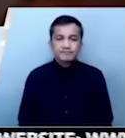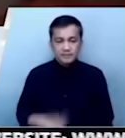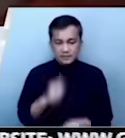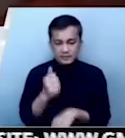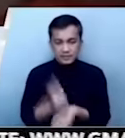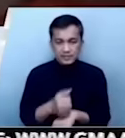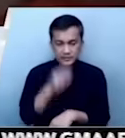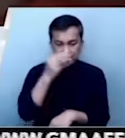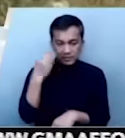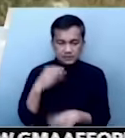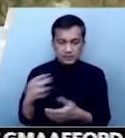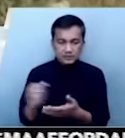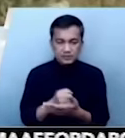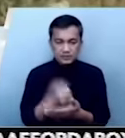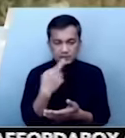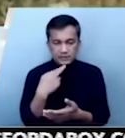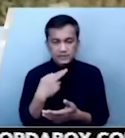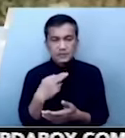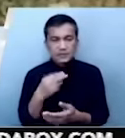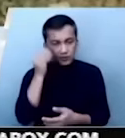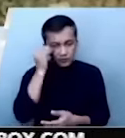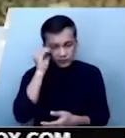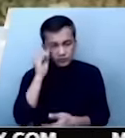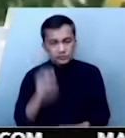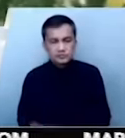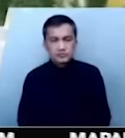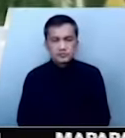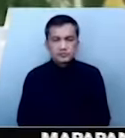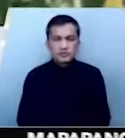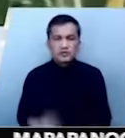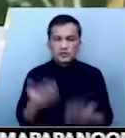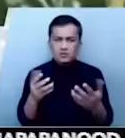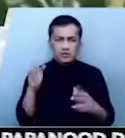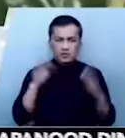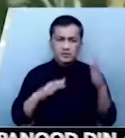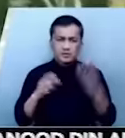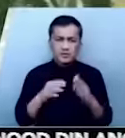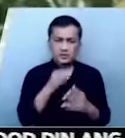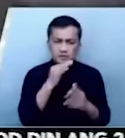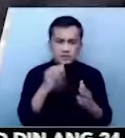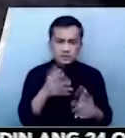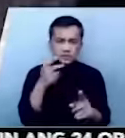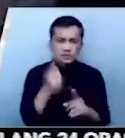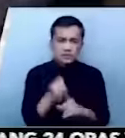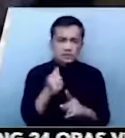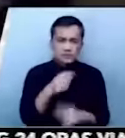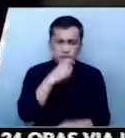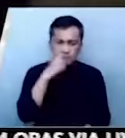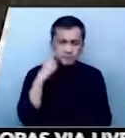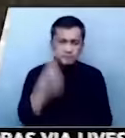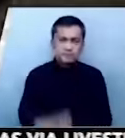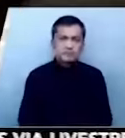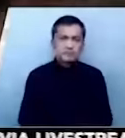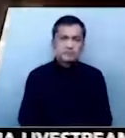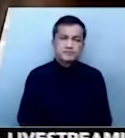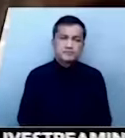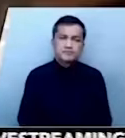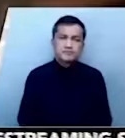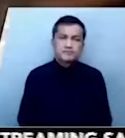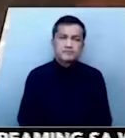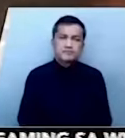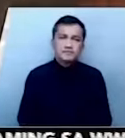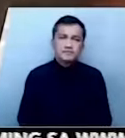anihan ng pulang sibuyas. Wala naman daw problema ang mga magsasaka sa epekto ng tagtuyo. Wala, nasa 60